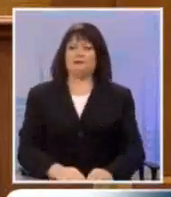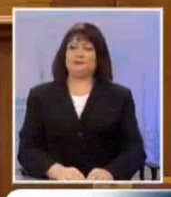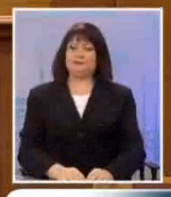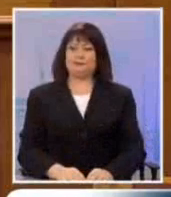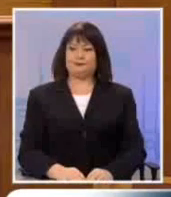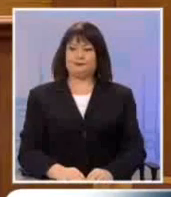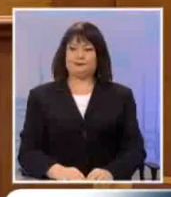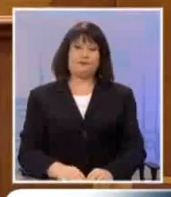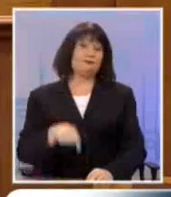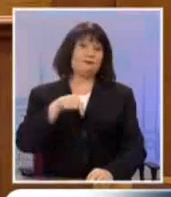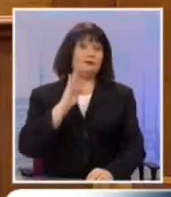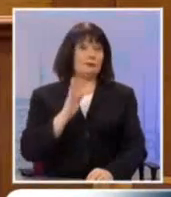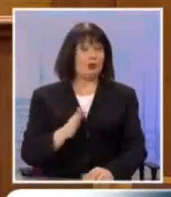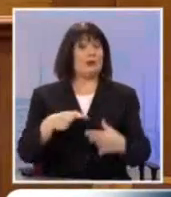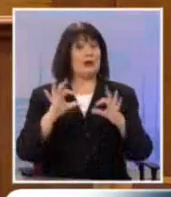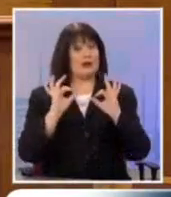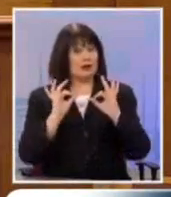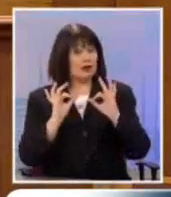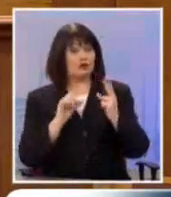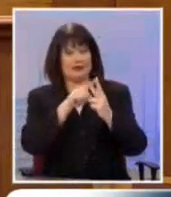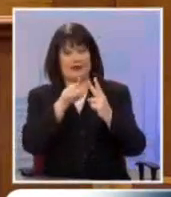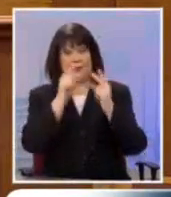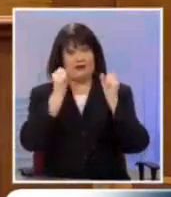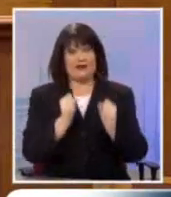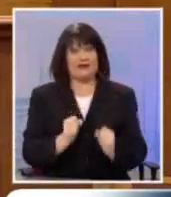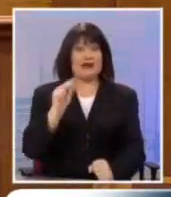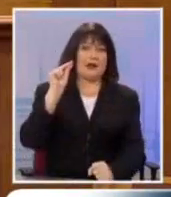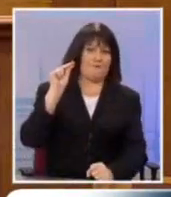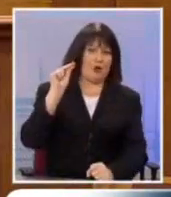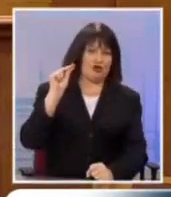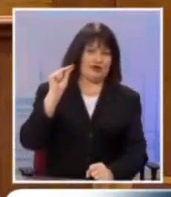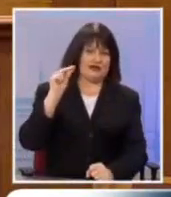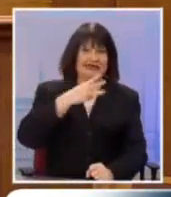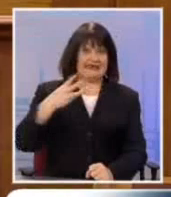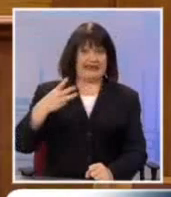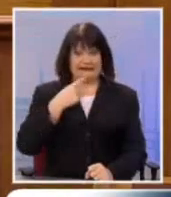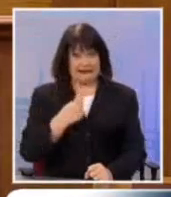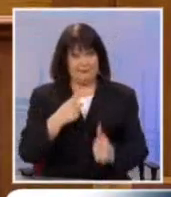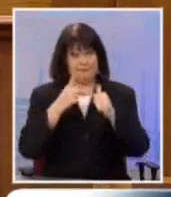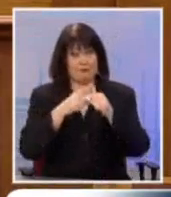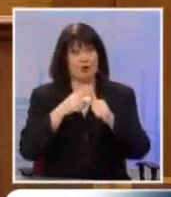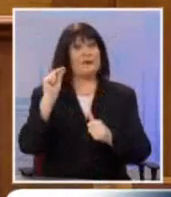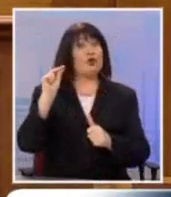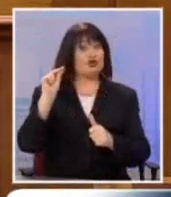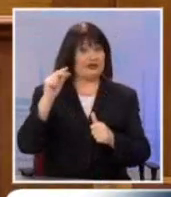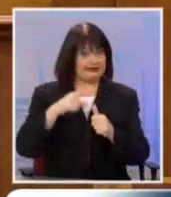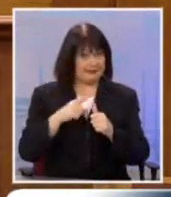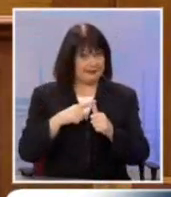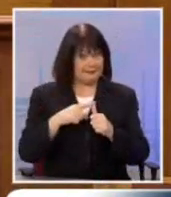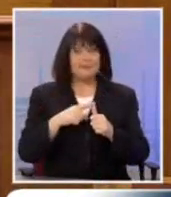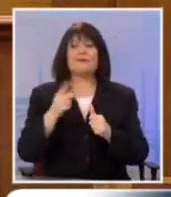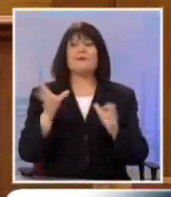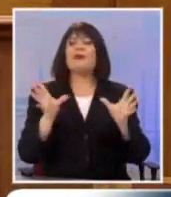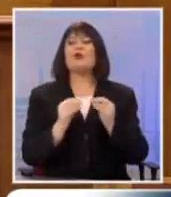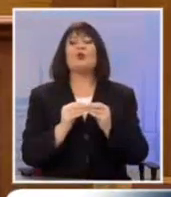συνάδελφοι, εδώ μπορούμε να αρχίσουμε με δύο βασικές υποσχέσεις από τη μεριά του ΣΥΡΙΖΑ. Η υπόσχεση έχει